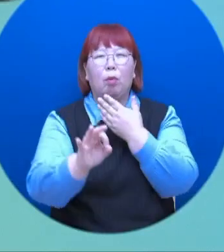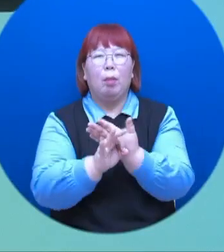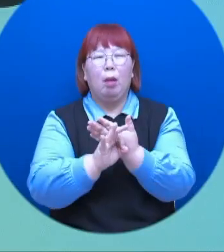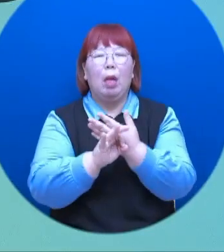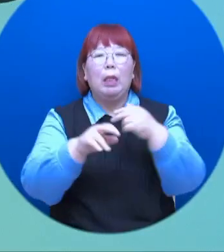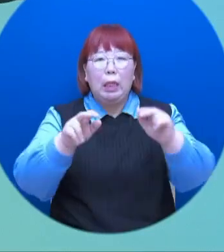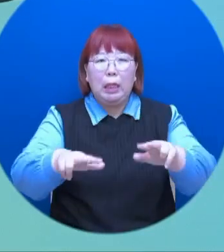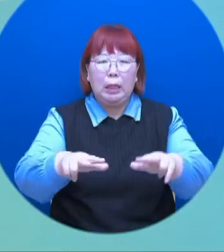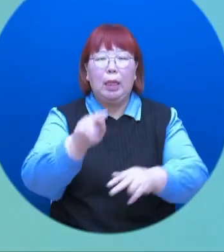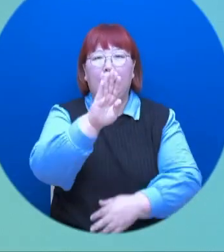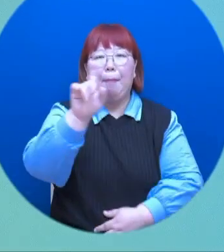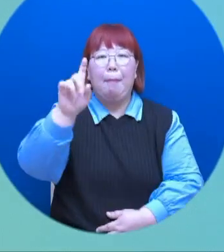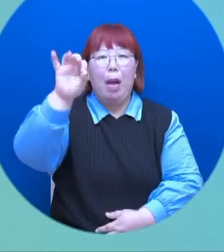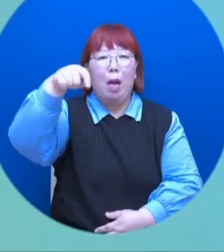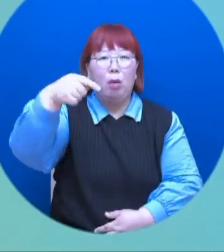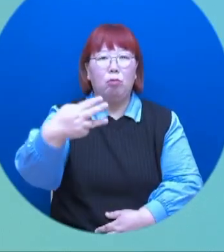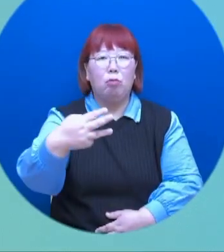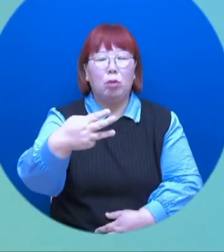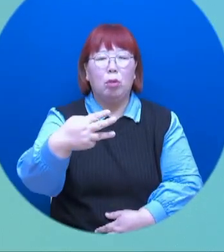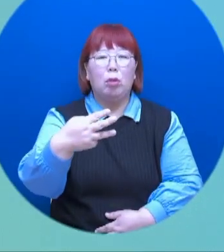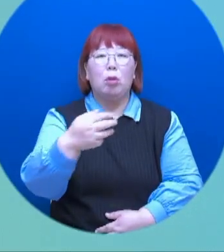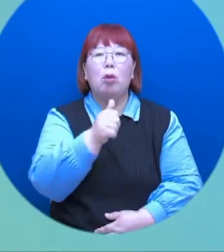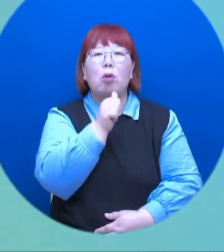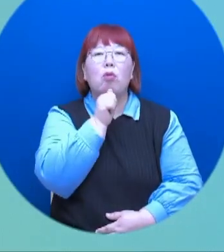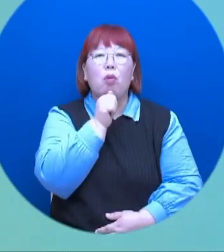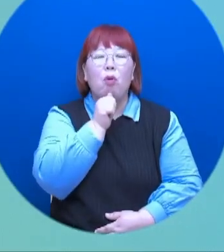이제 바울은 로마에 있는